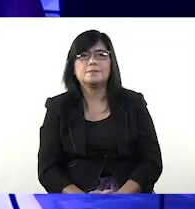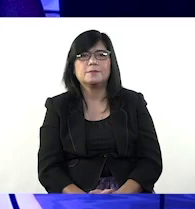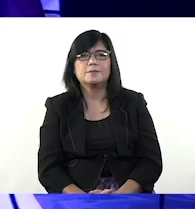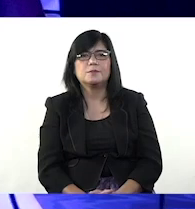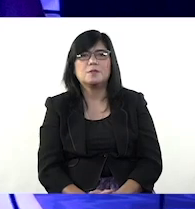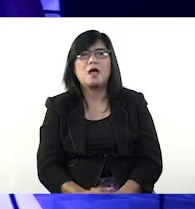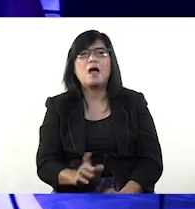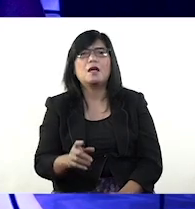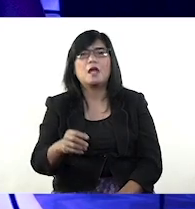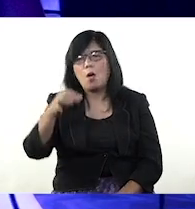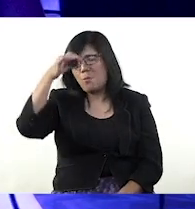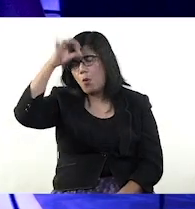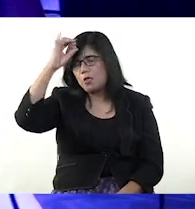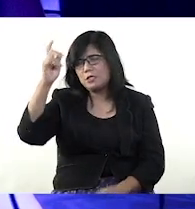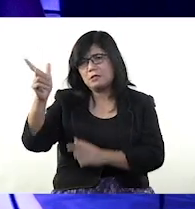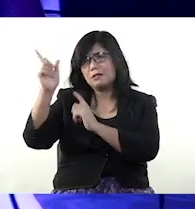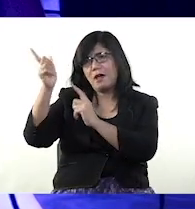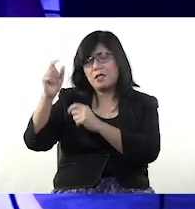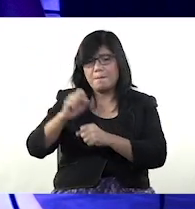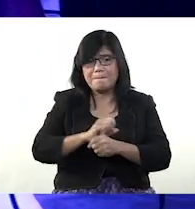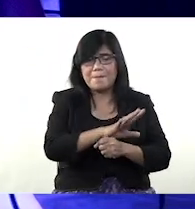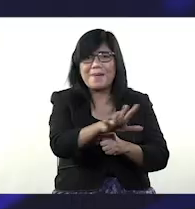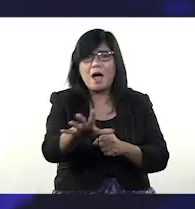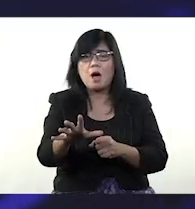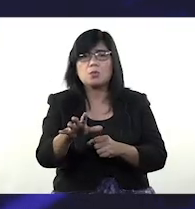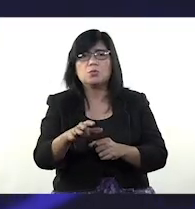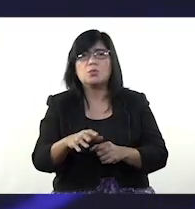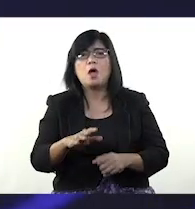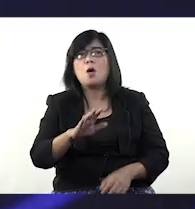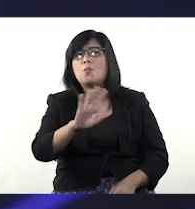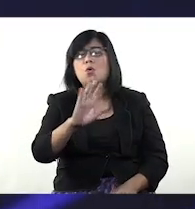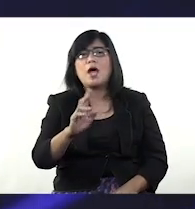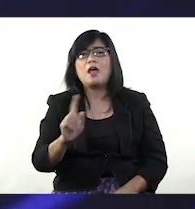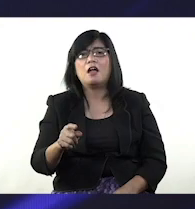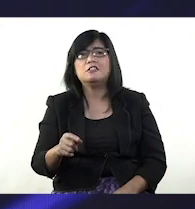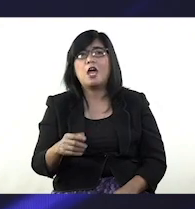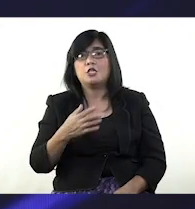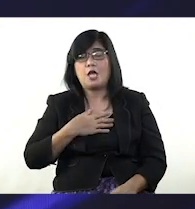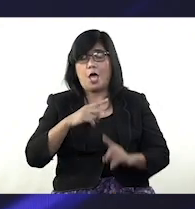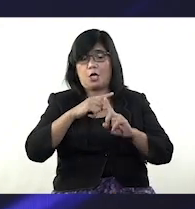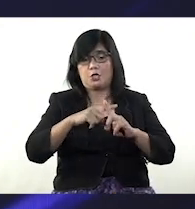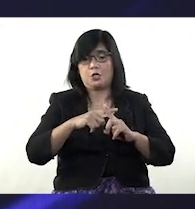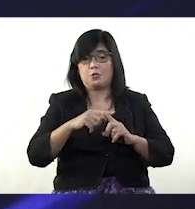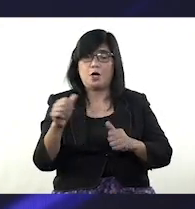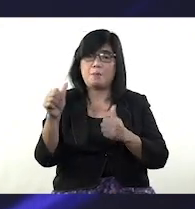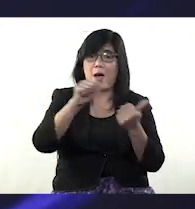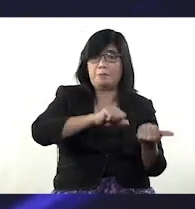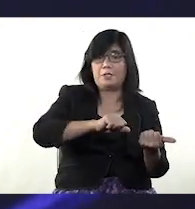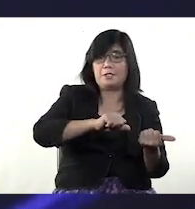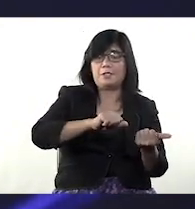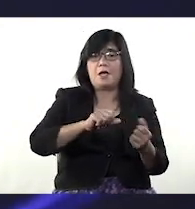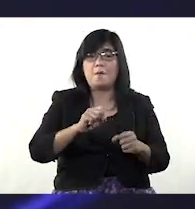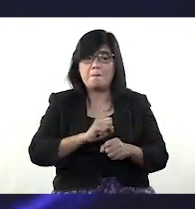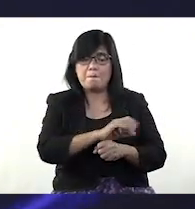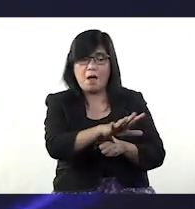Hai agar para polisinya para tentaranya berdampak bukan setelah menyandang diri saya Kristen saya sudah dibaptis tapi dia berdampak